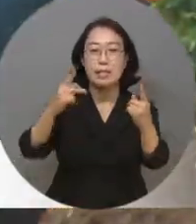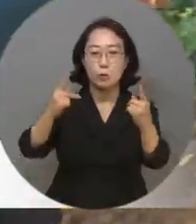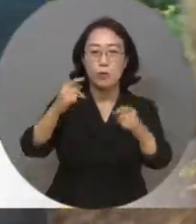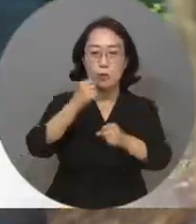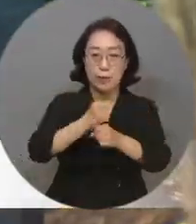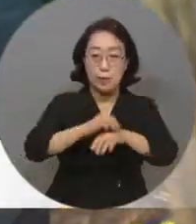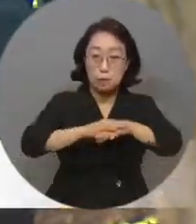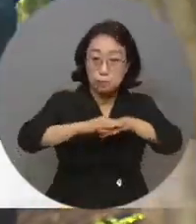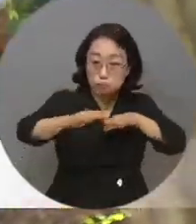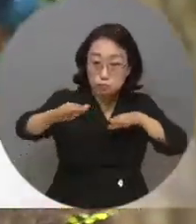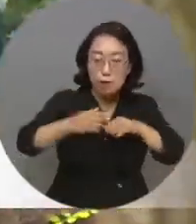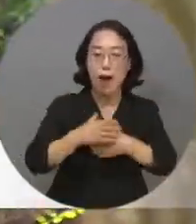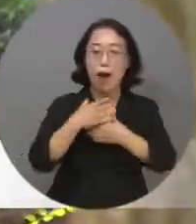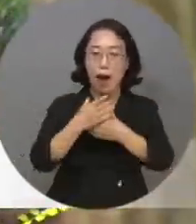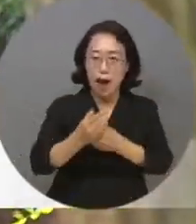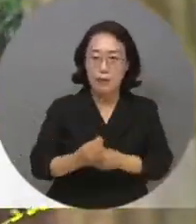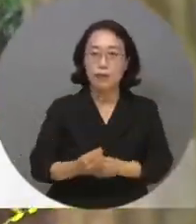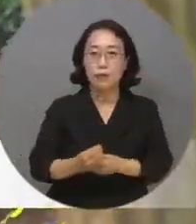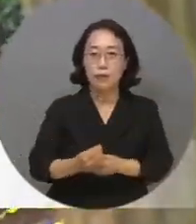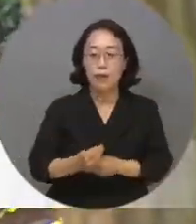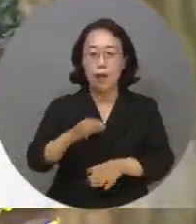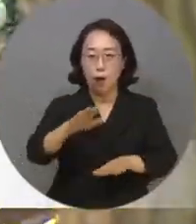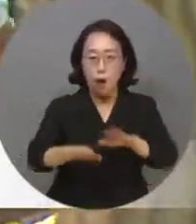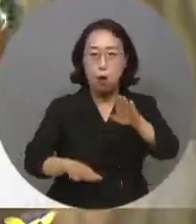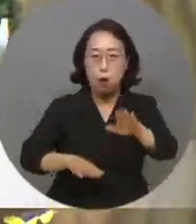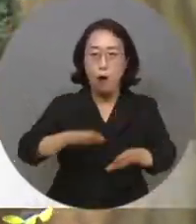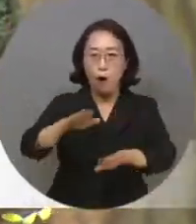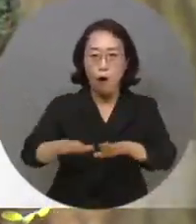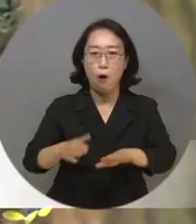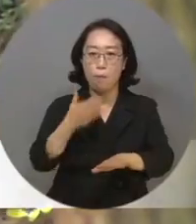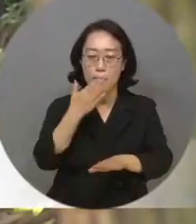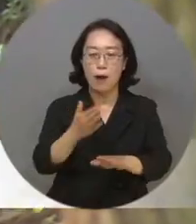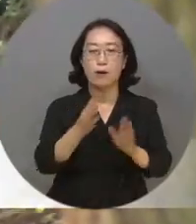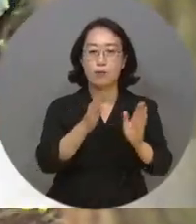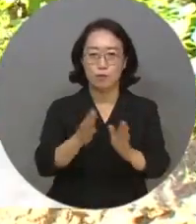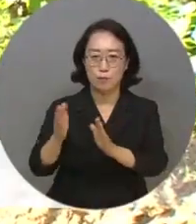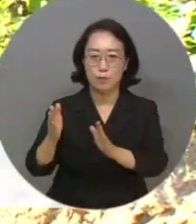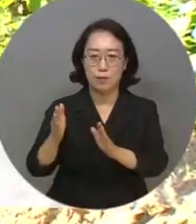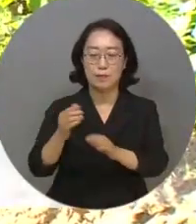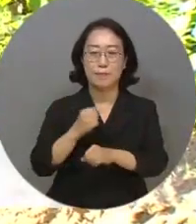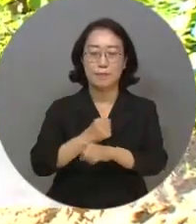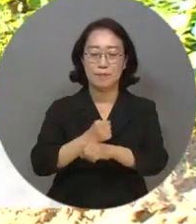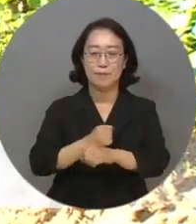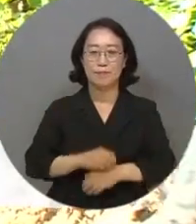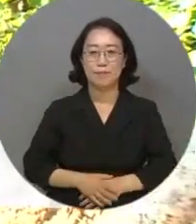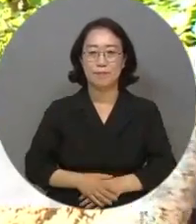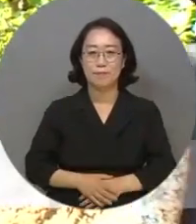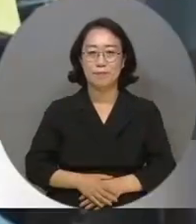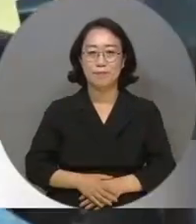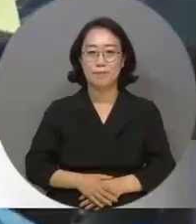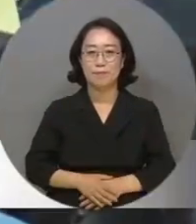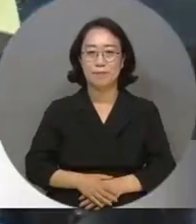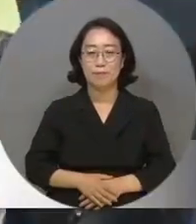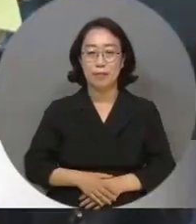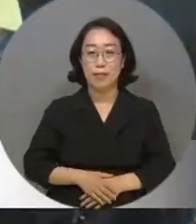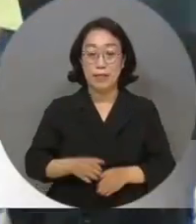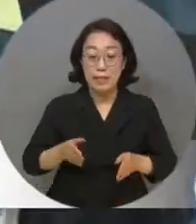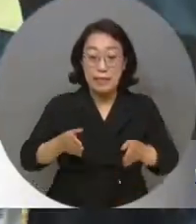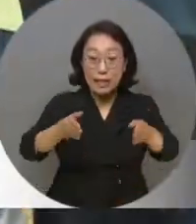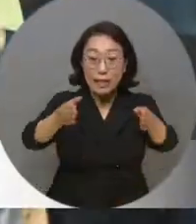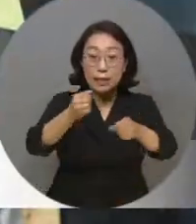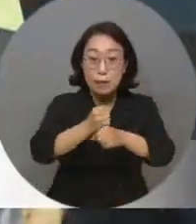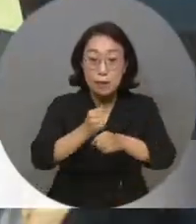조성하고 시민들이 안전하고 쾌적하게 맨발 걷기를 할 수 있는 환경을 만들었습니다. 맨발길